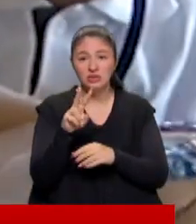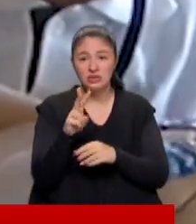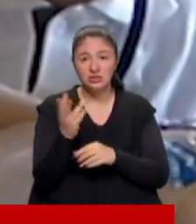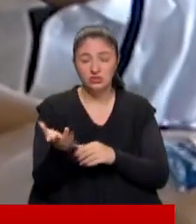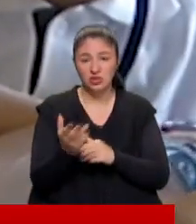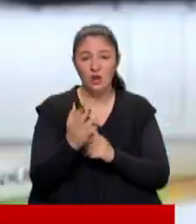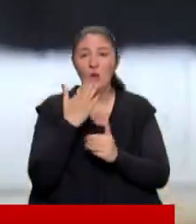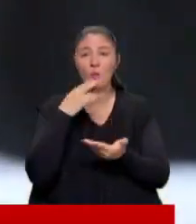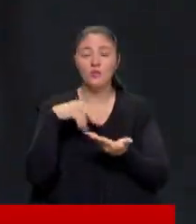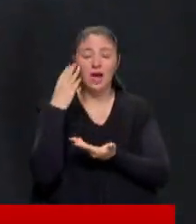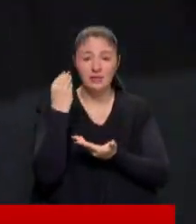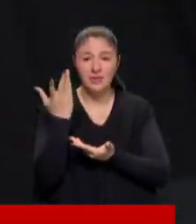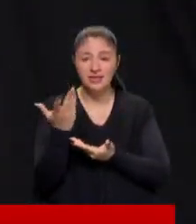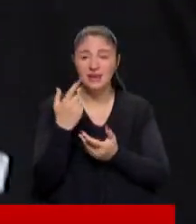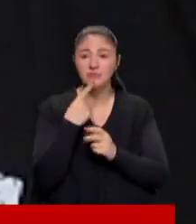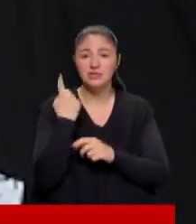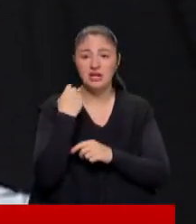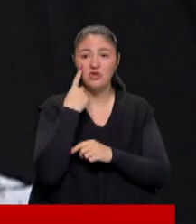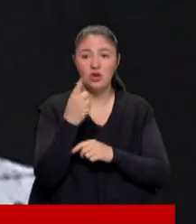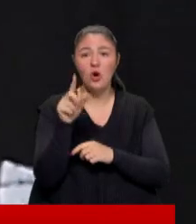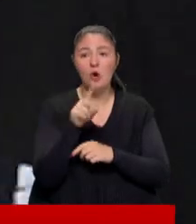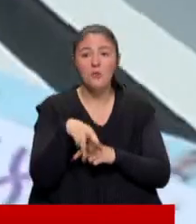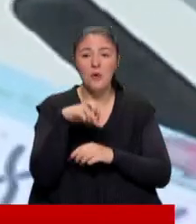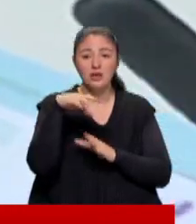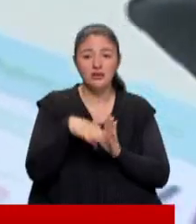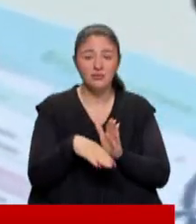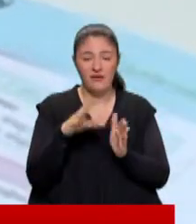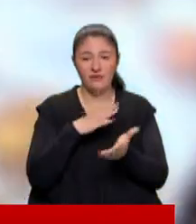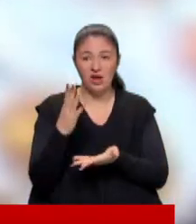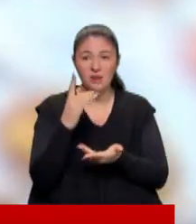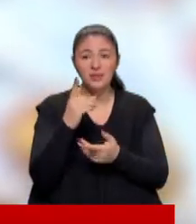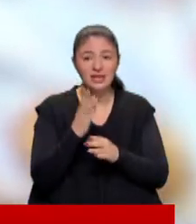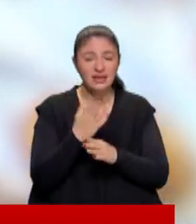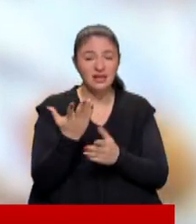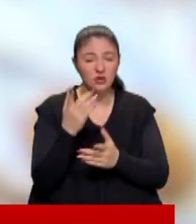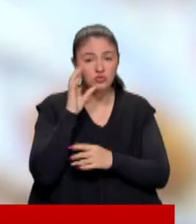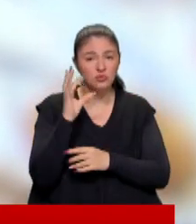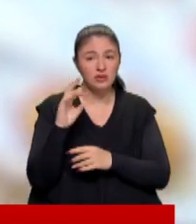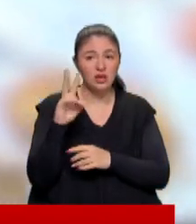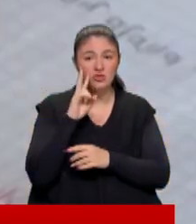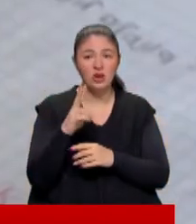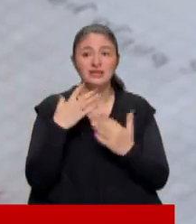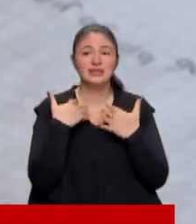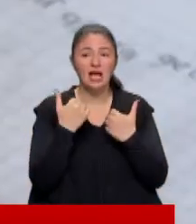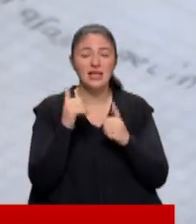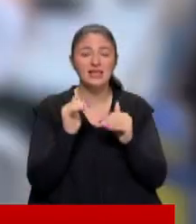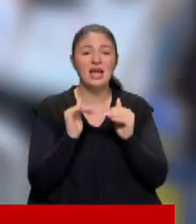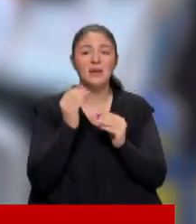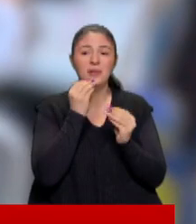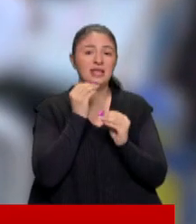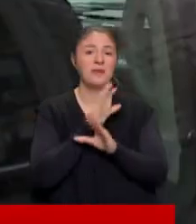32. Okuduğunu anlamadaysa geçen yıla göre 10 puanlık gerileme var. Bir sebebi de uzmanlara göre sağlıklı,